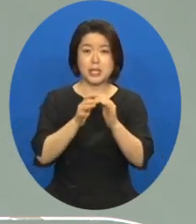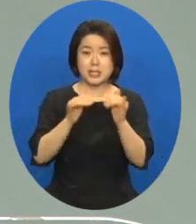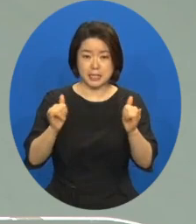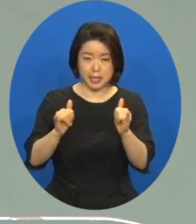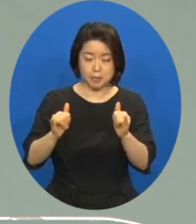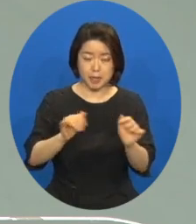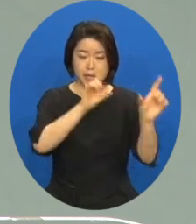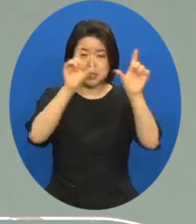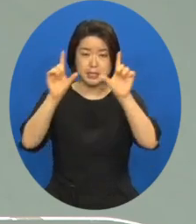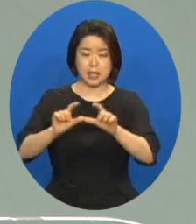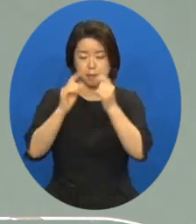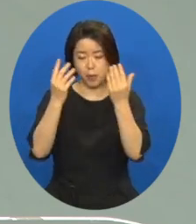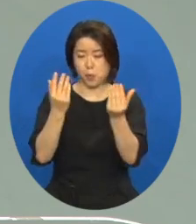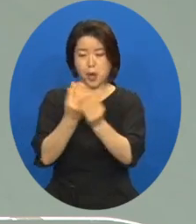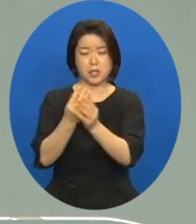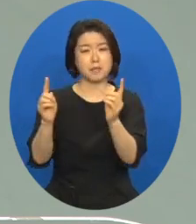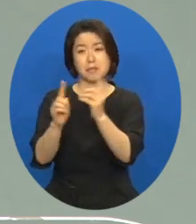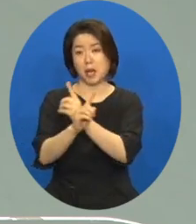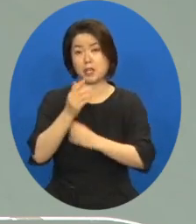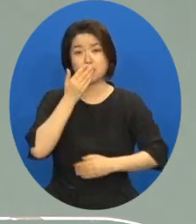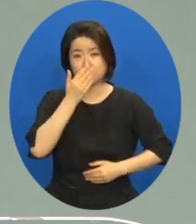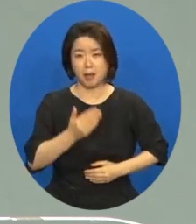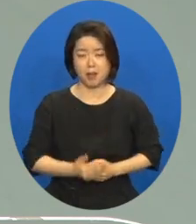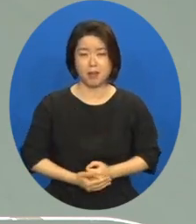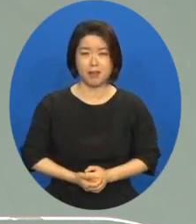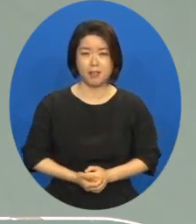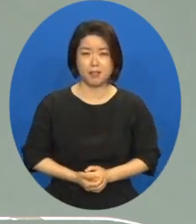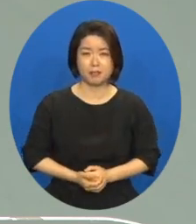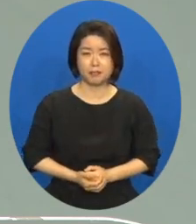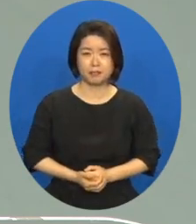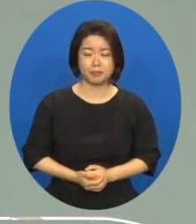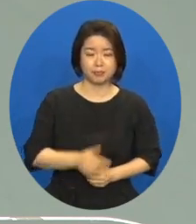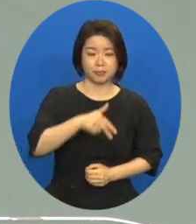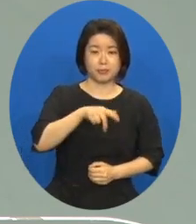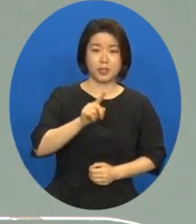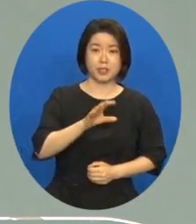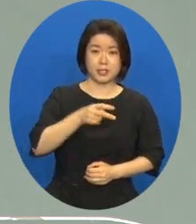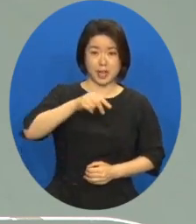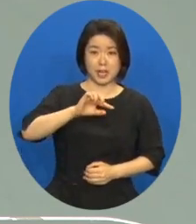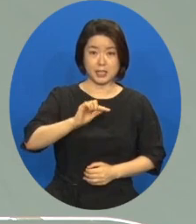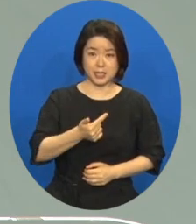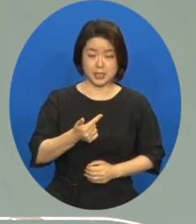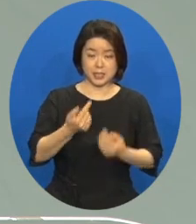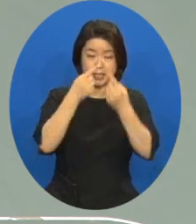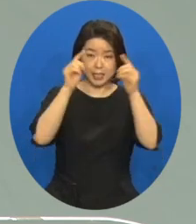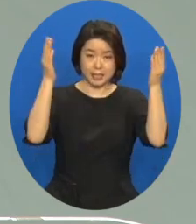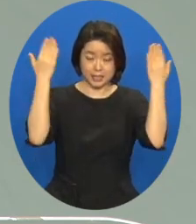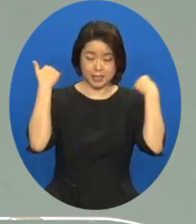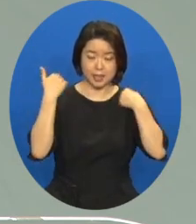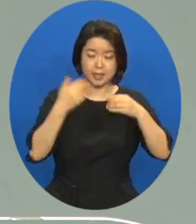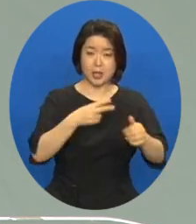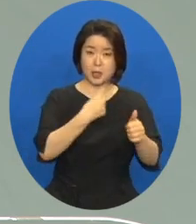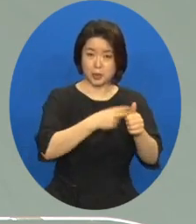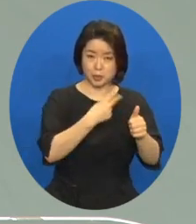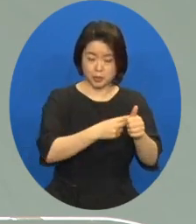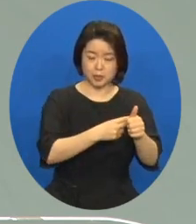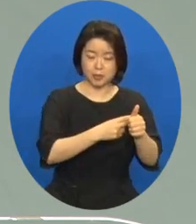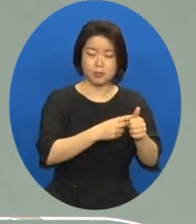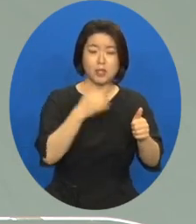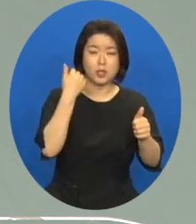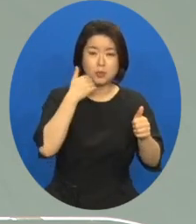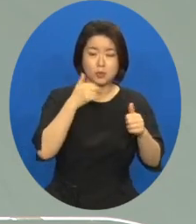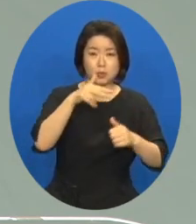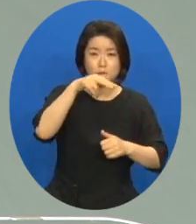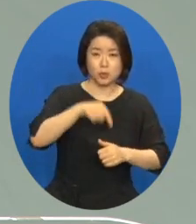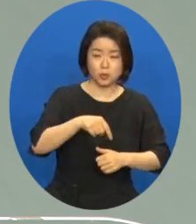삶이 완전히 바뀌게 됩니다. 장신대 교수셨던 주선혜 교수님은